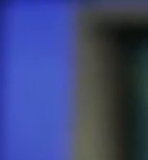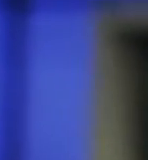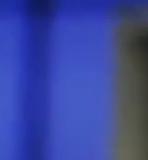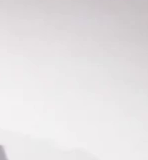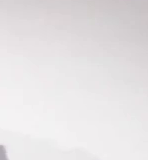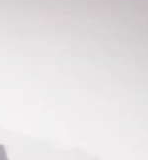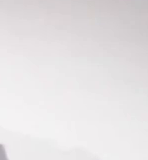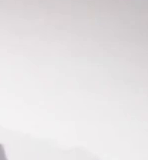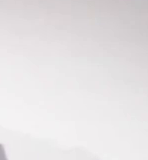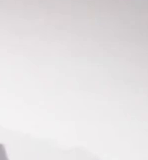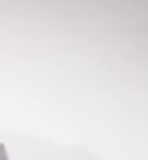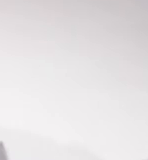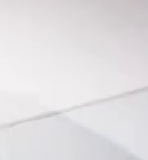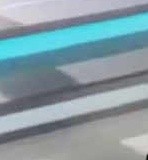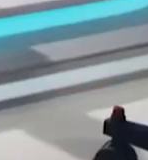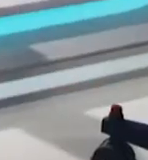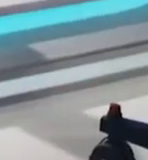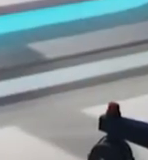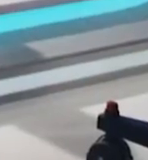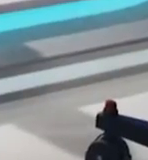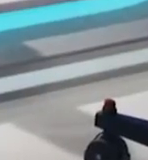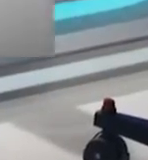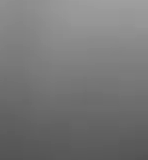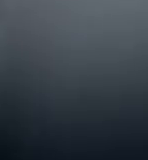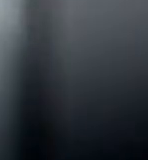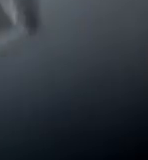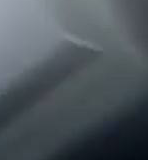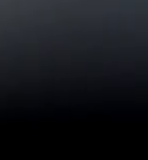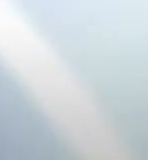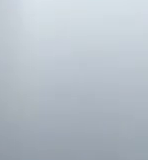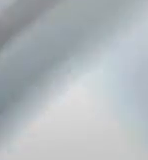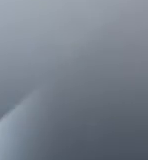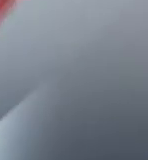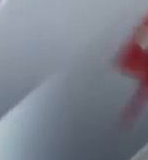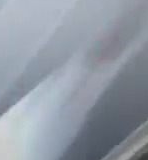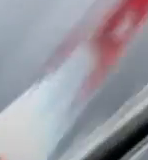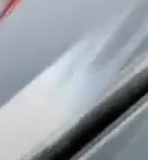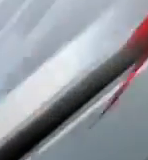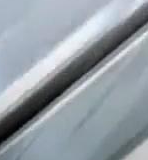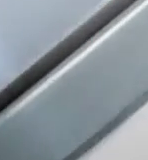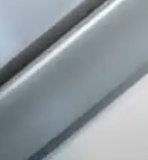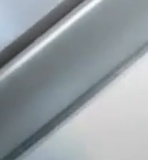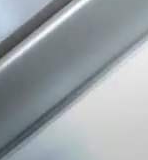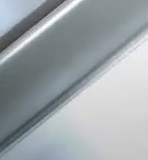Live mula sa GMA Network Center, itong 24 oras.